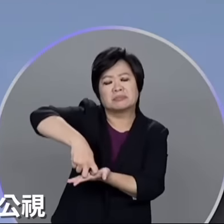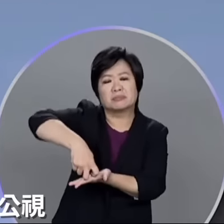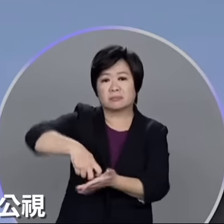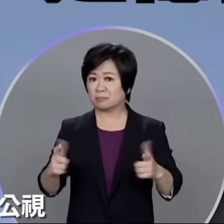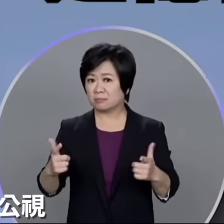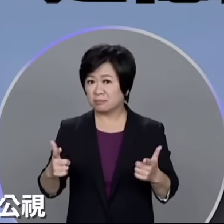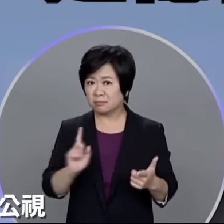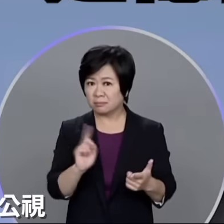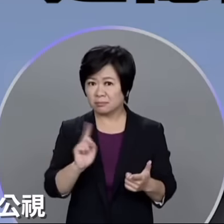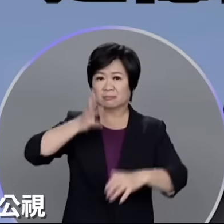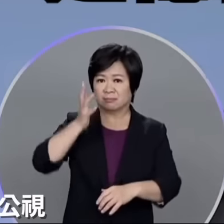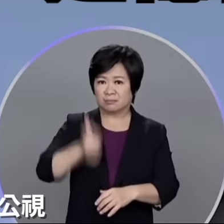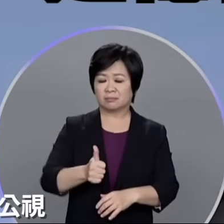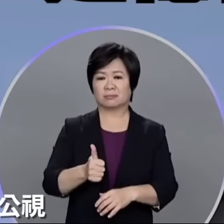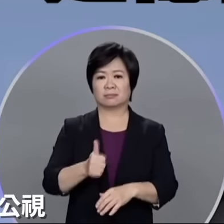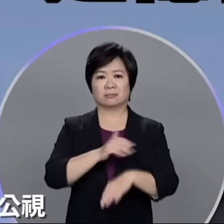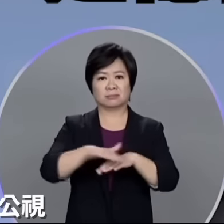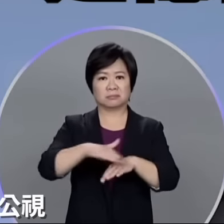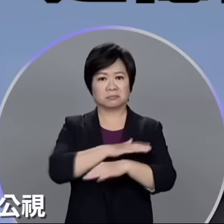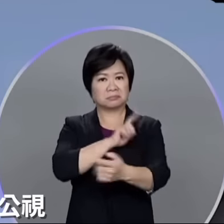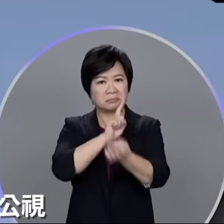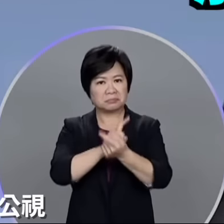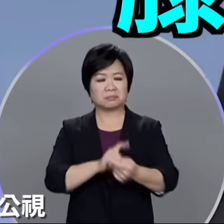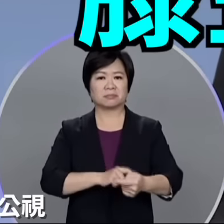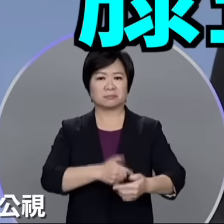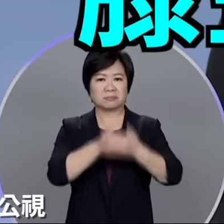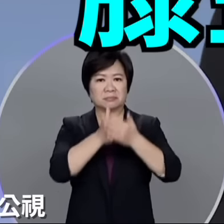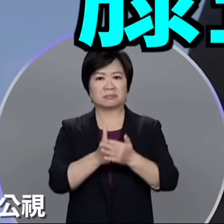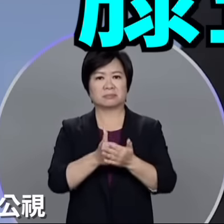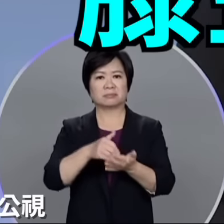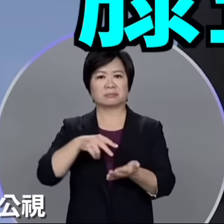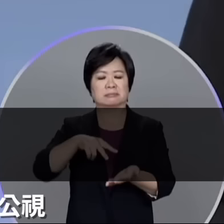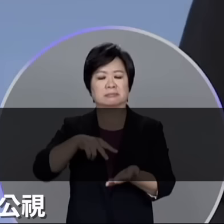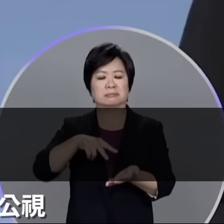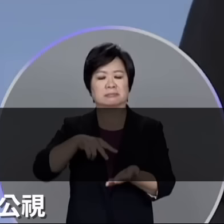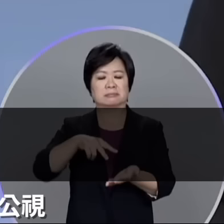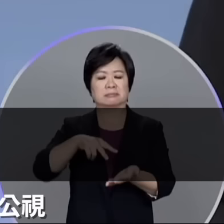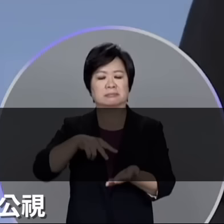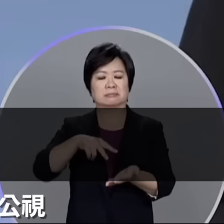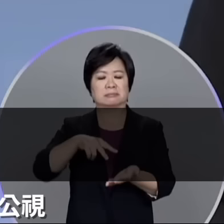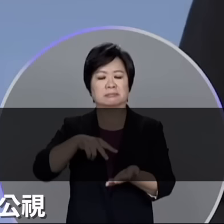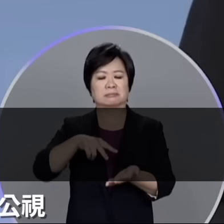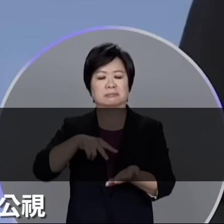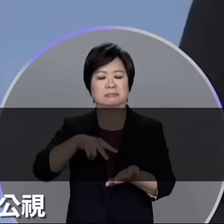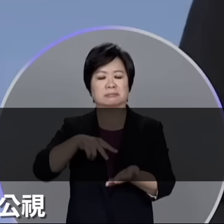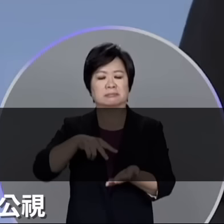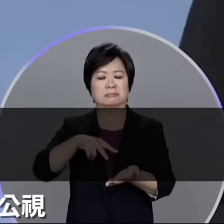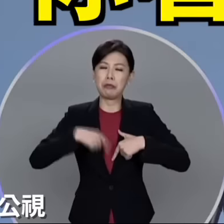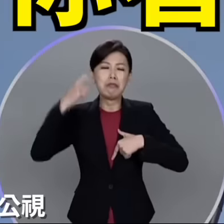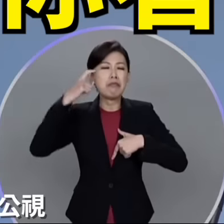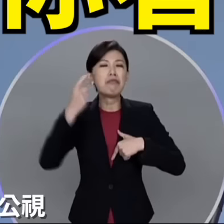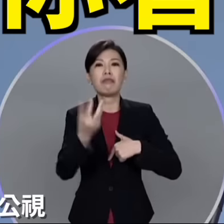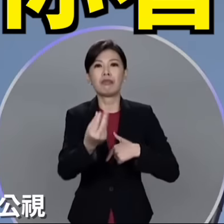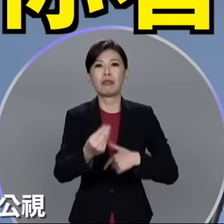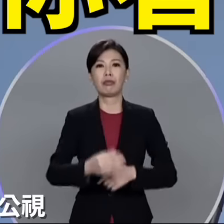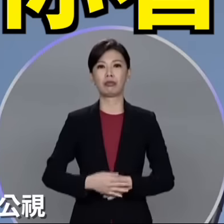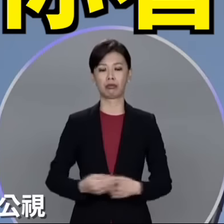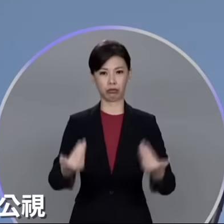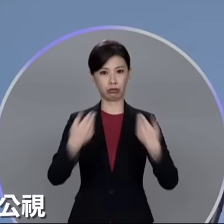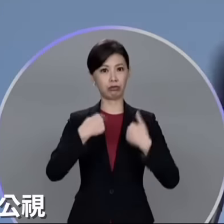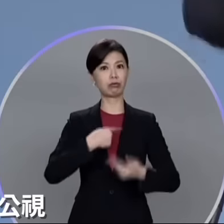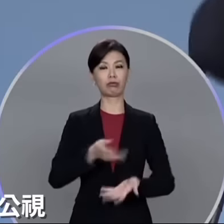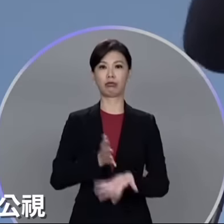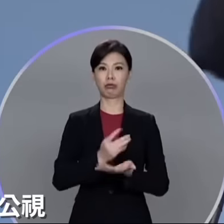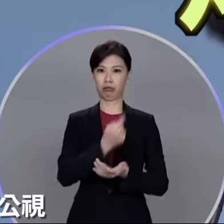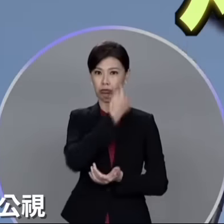民关心的是总统会不会遇到中国膝盖就停不住。 他表演了剪刀枪，而且还押韵。 你看韩国瑜的发